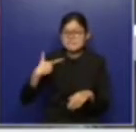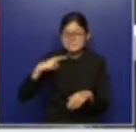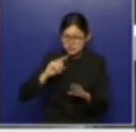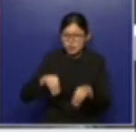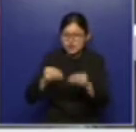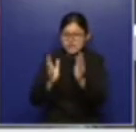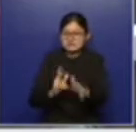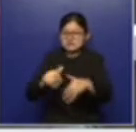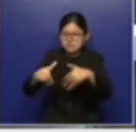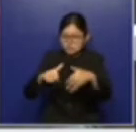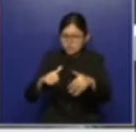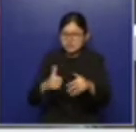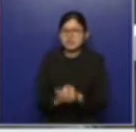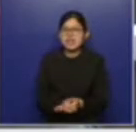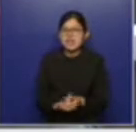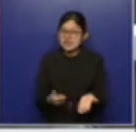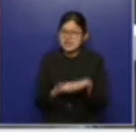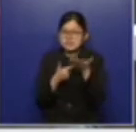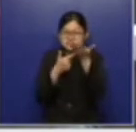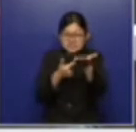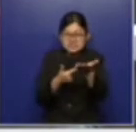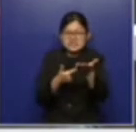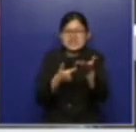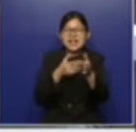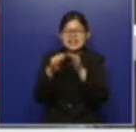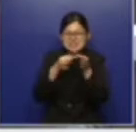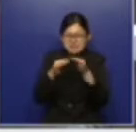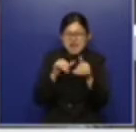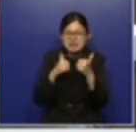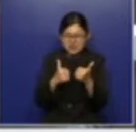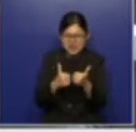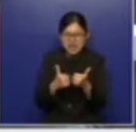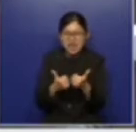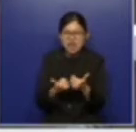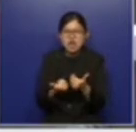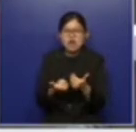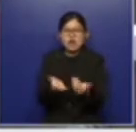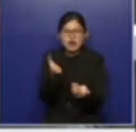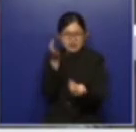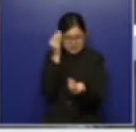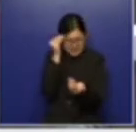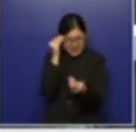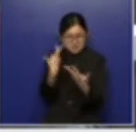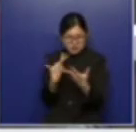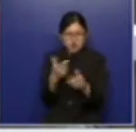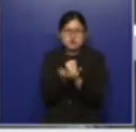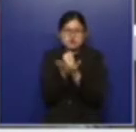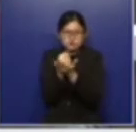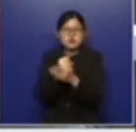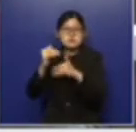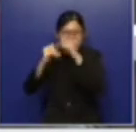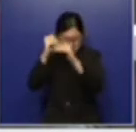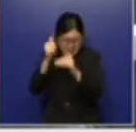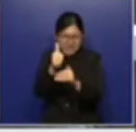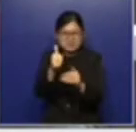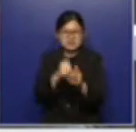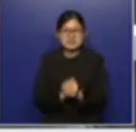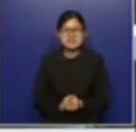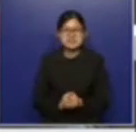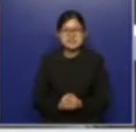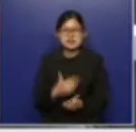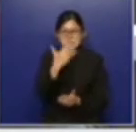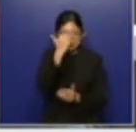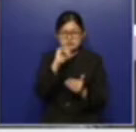งนี้ท่านได้มาชี้แจงแล้วท่านช่วยกรุณาไปทำเถิดและท่านใช้ระบบประชาธิปไตยที่มีคณะกรรมการช่วยท่านศึกษ